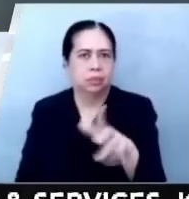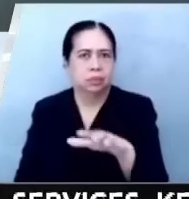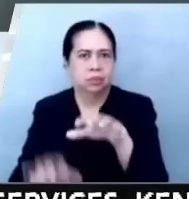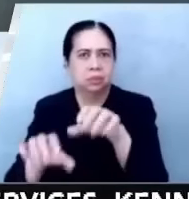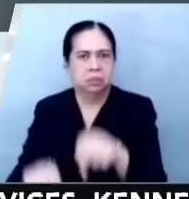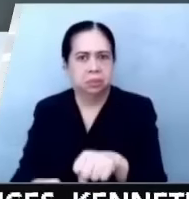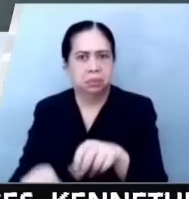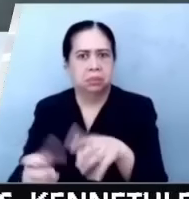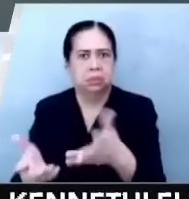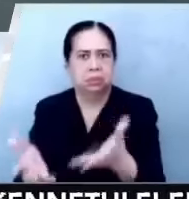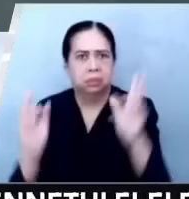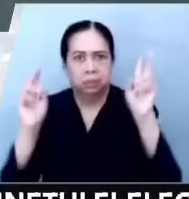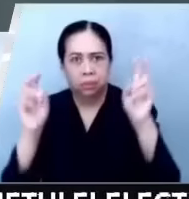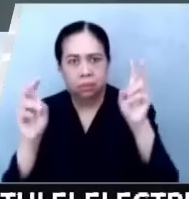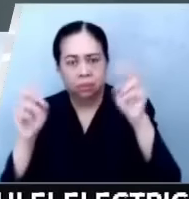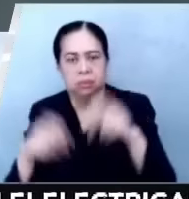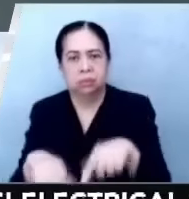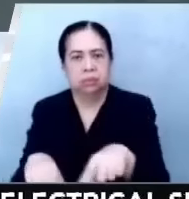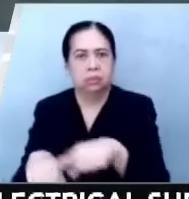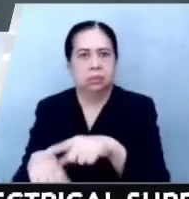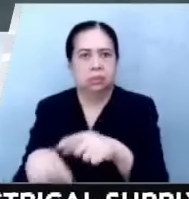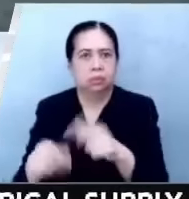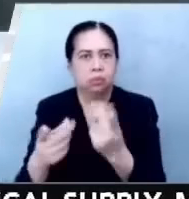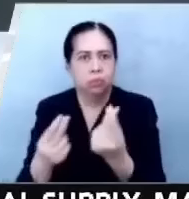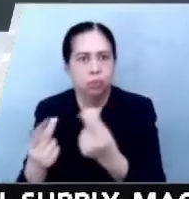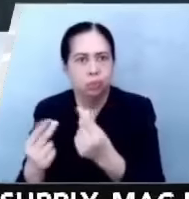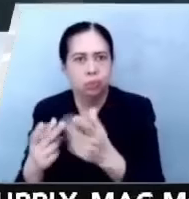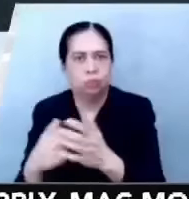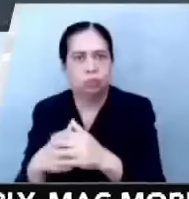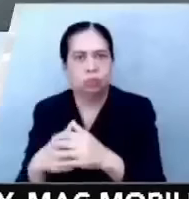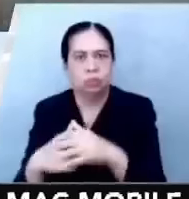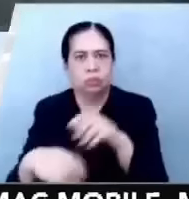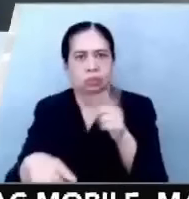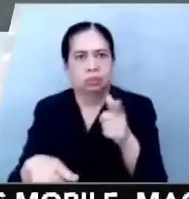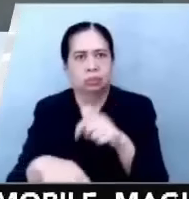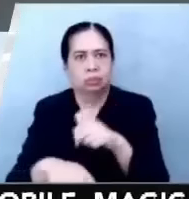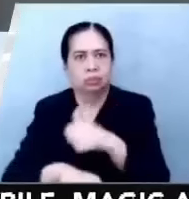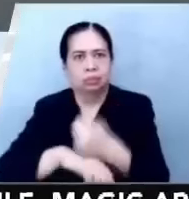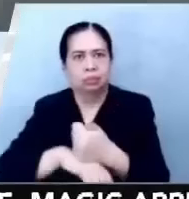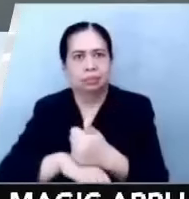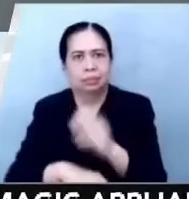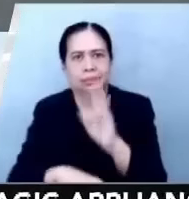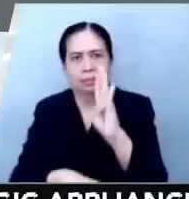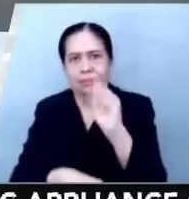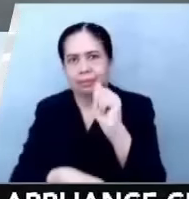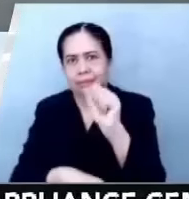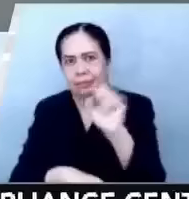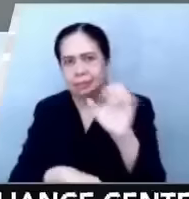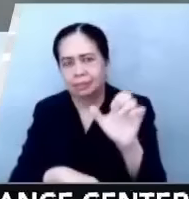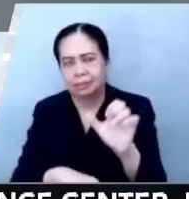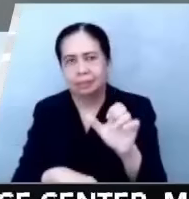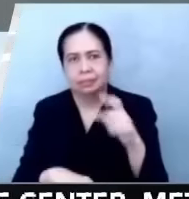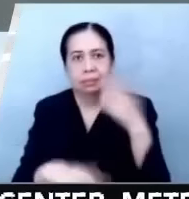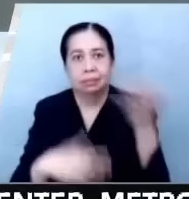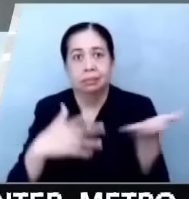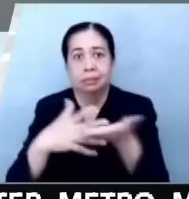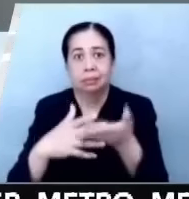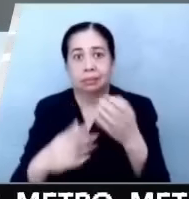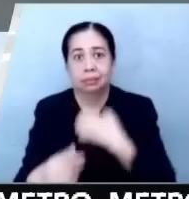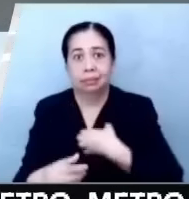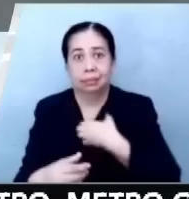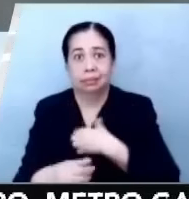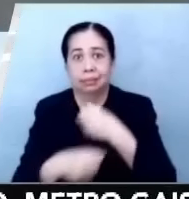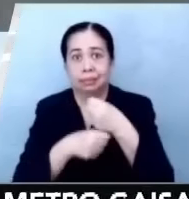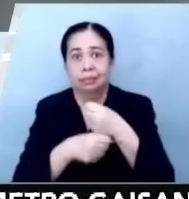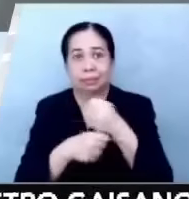daw ay gagawing forward deployment base. And they even filed a diplomatic protest asking us to